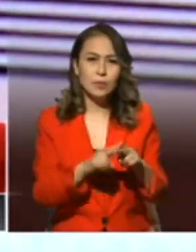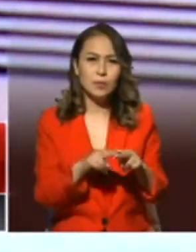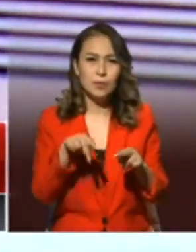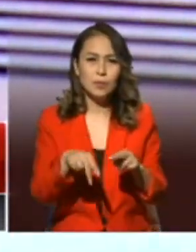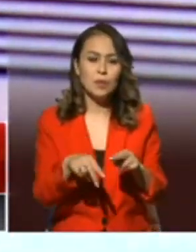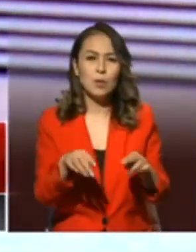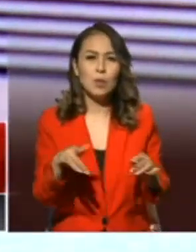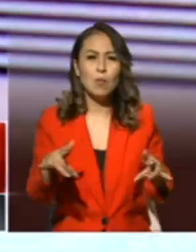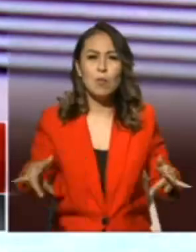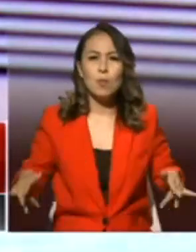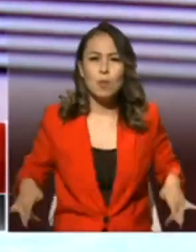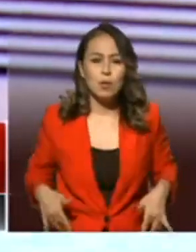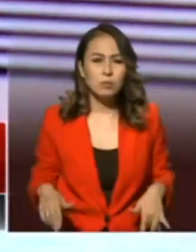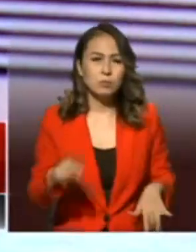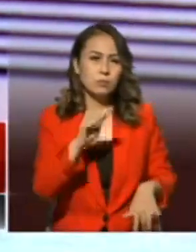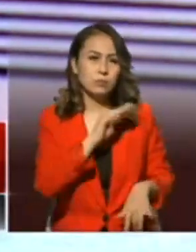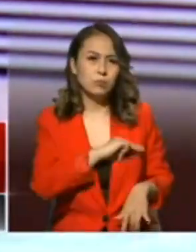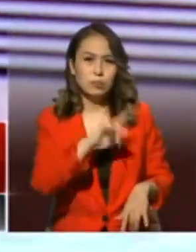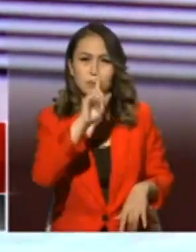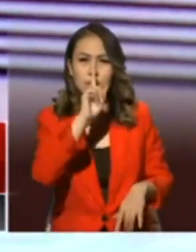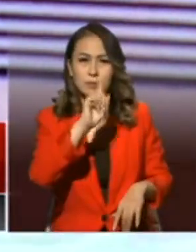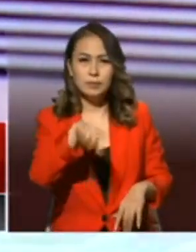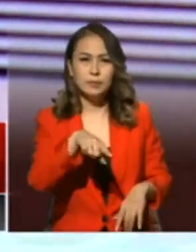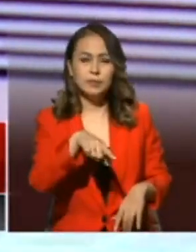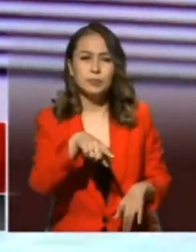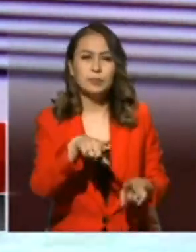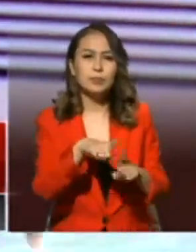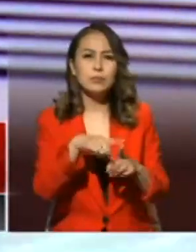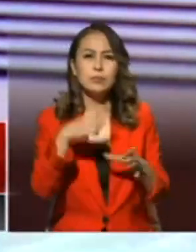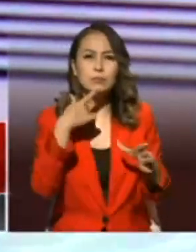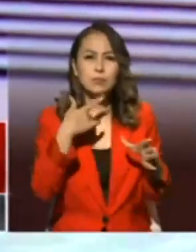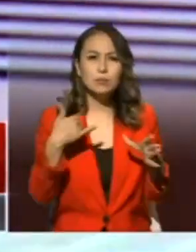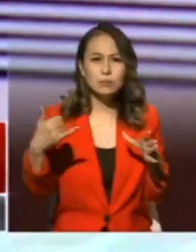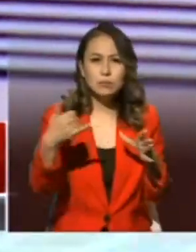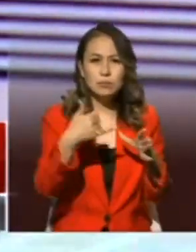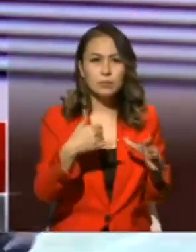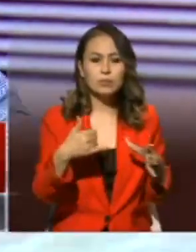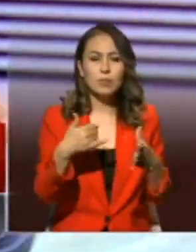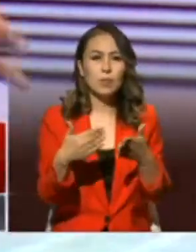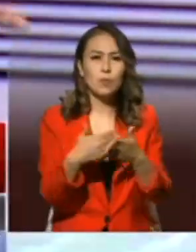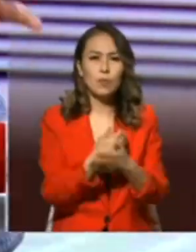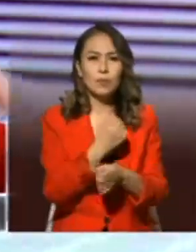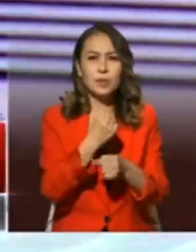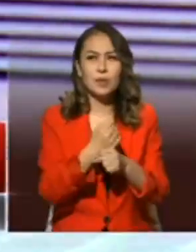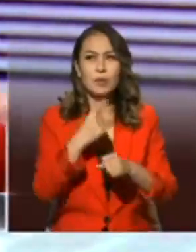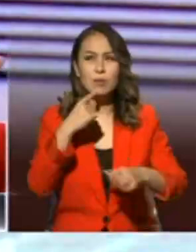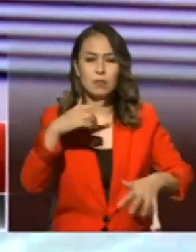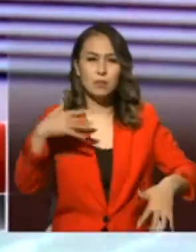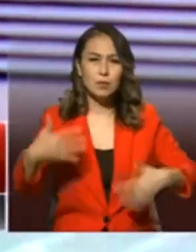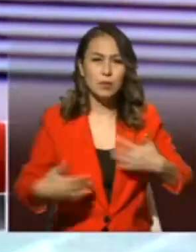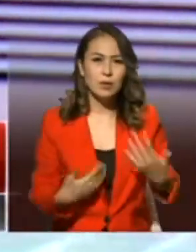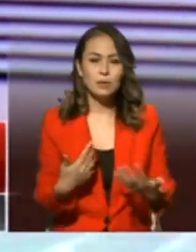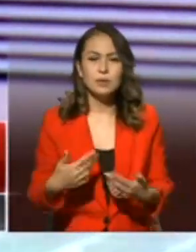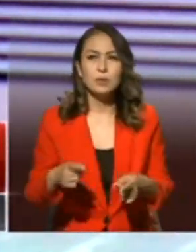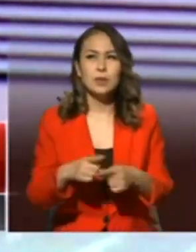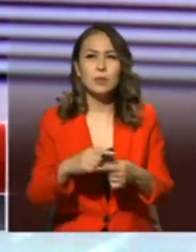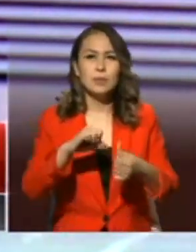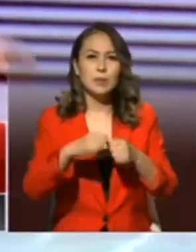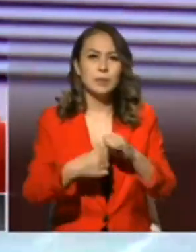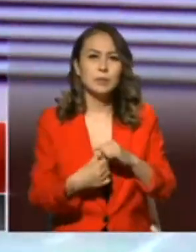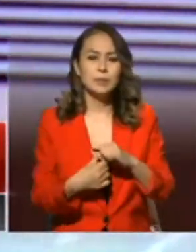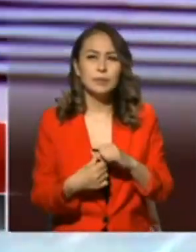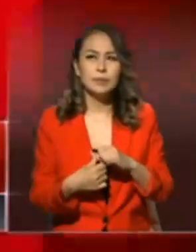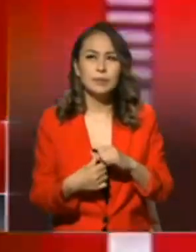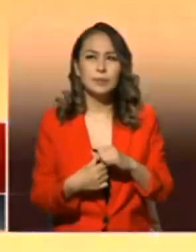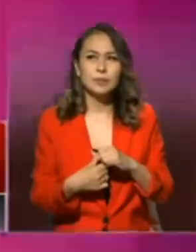бүйрек істемей қалады. Ол біраз қан құйды, жаңада орган салды, организмде реакция әрдайым реакция антитела